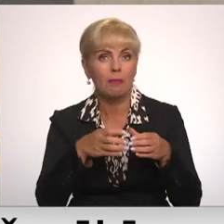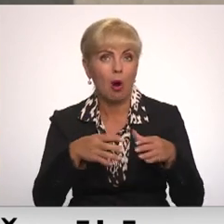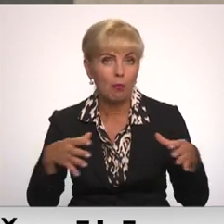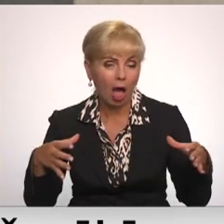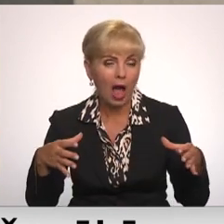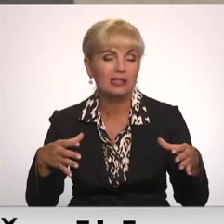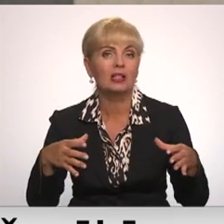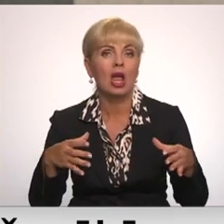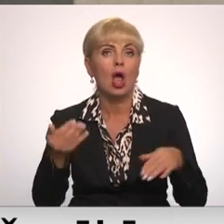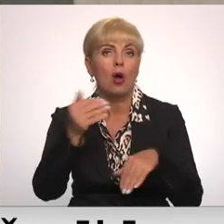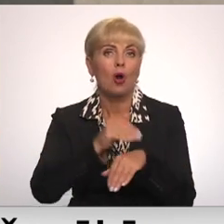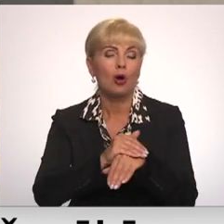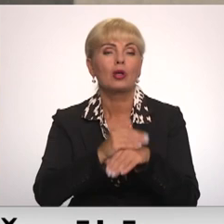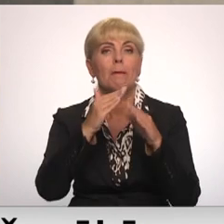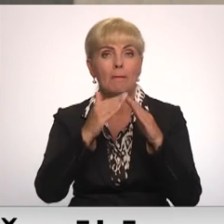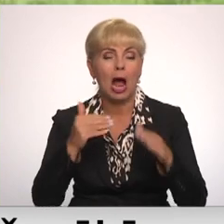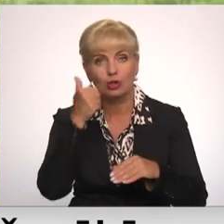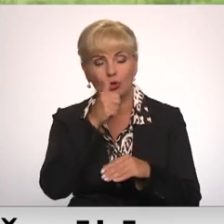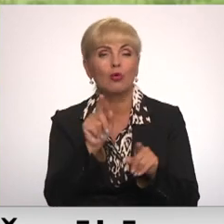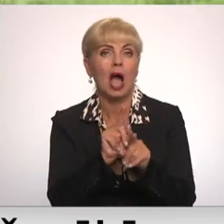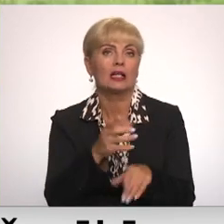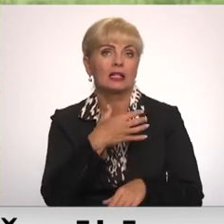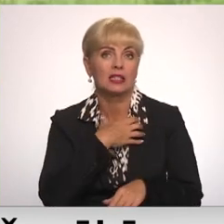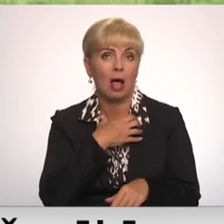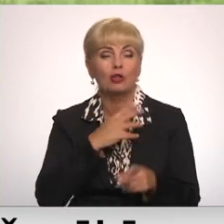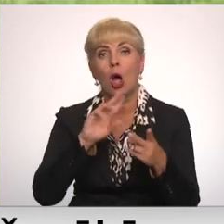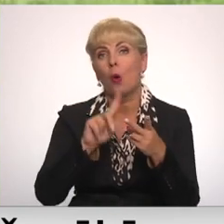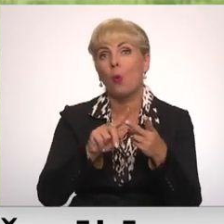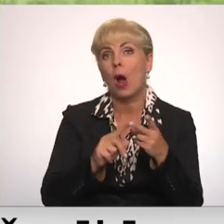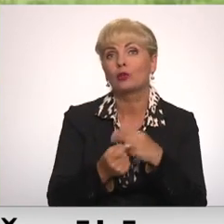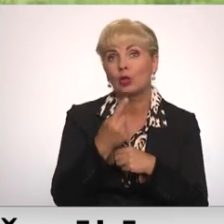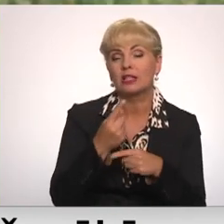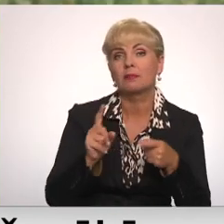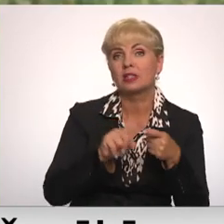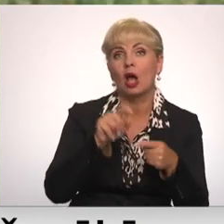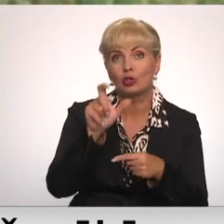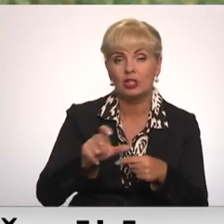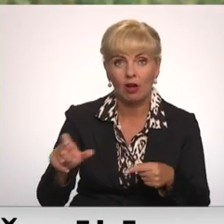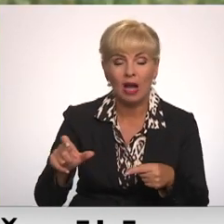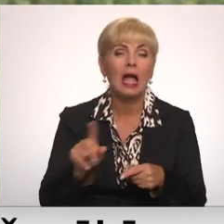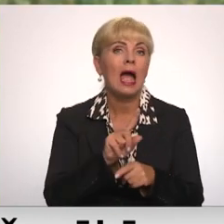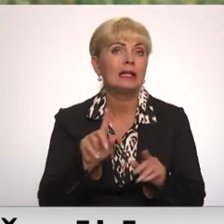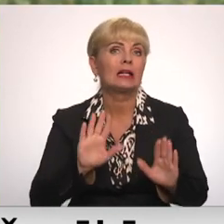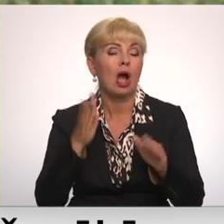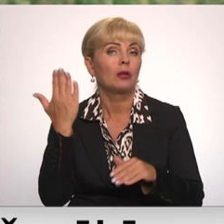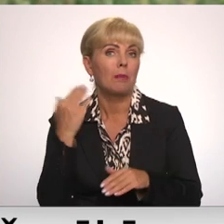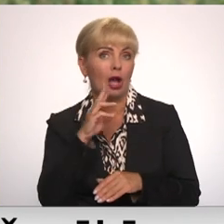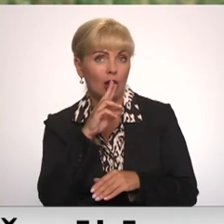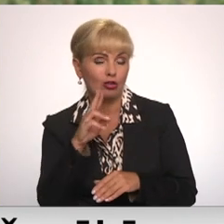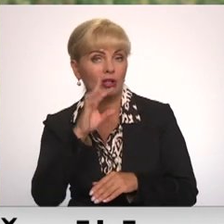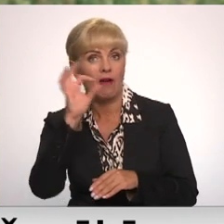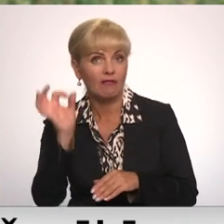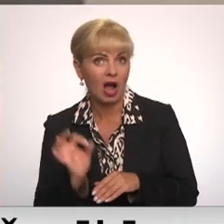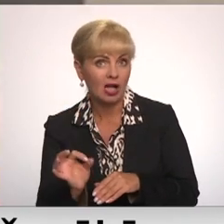konstatējam arī mājas cūku populācijā šo saslimšanu. Un otrs iemesls saistīts ar cilvēku. Dienestā min gadījumu pagājušajā nedēļā –